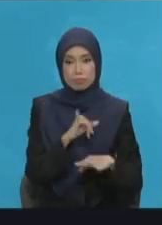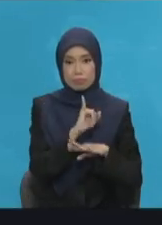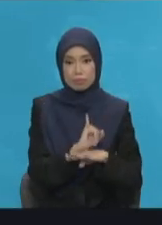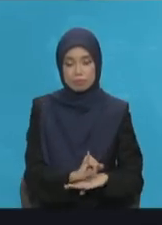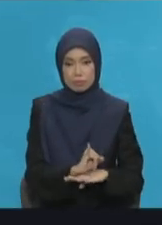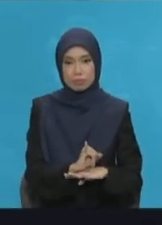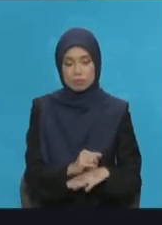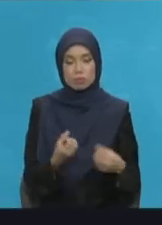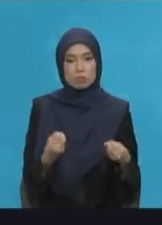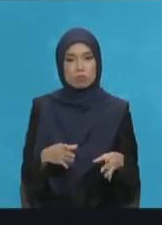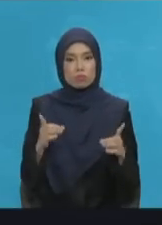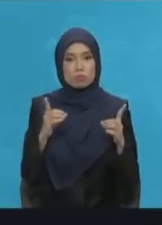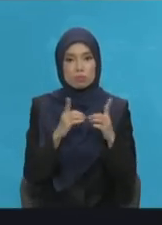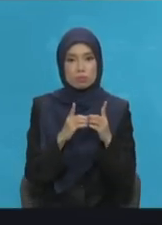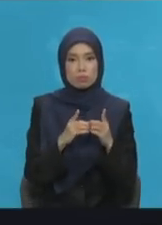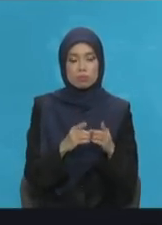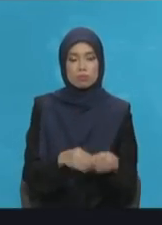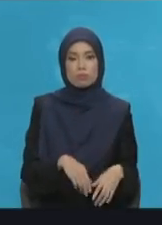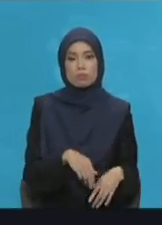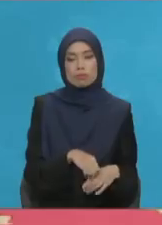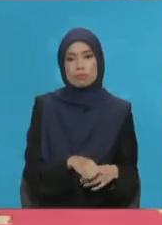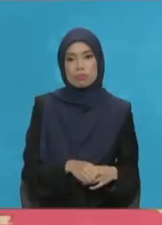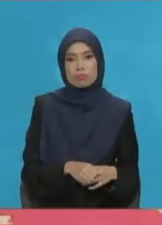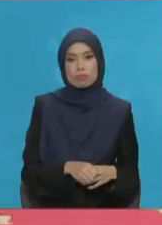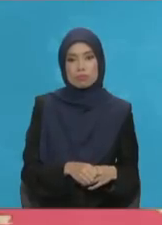majelis ke bawah dulu yang maha Mulia